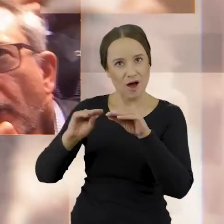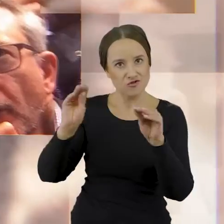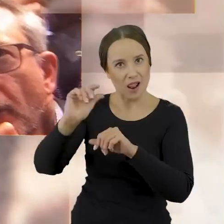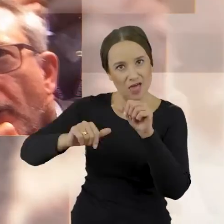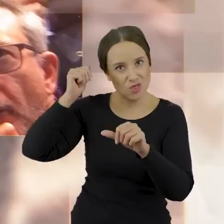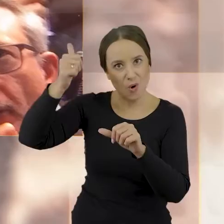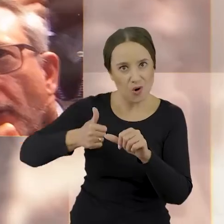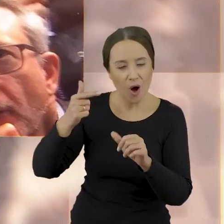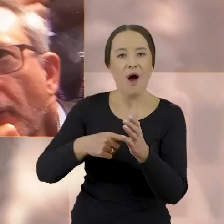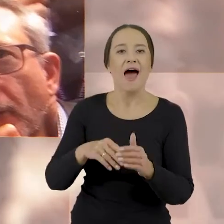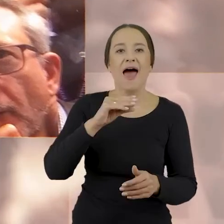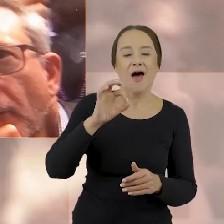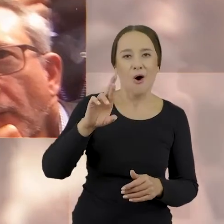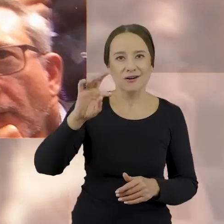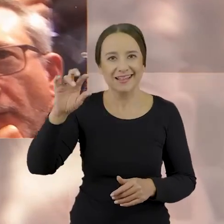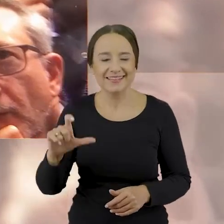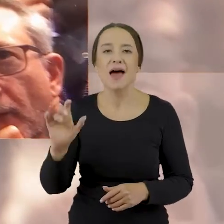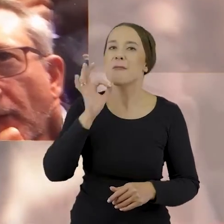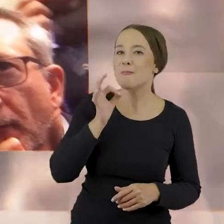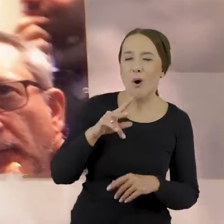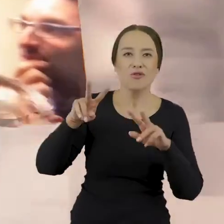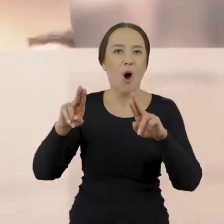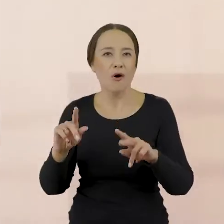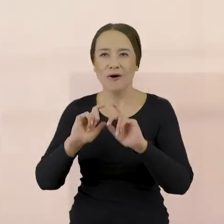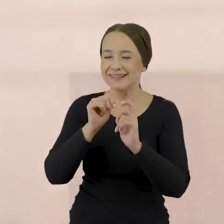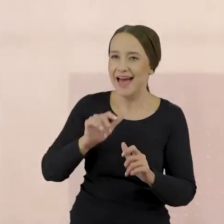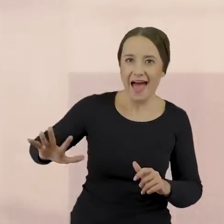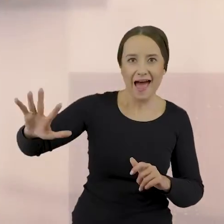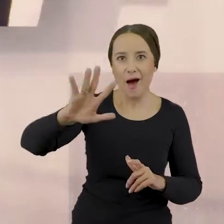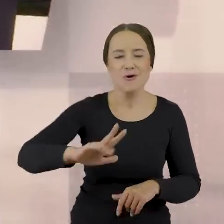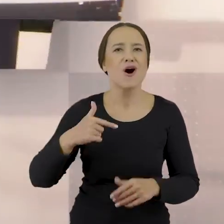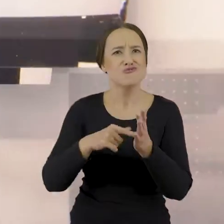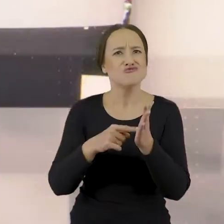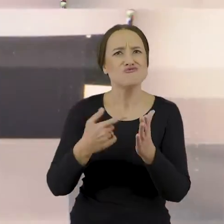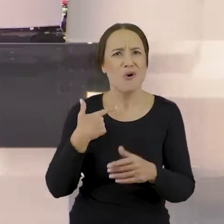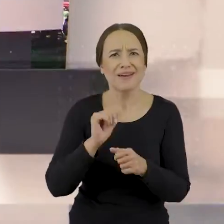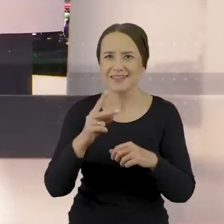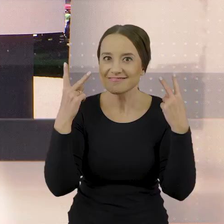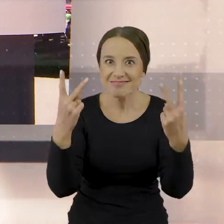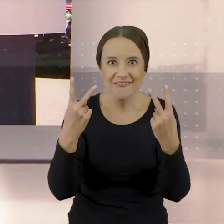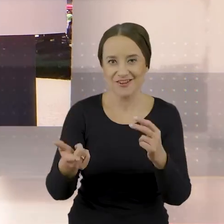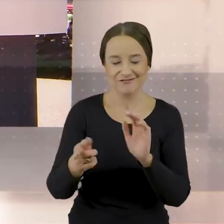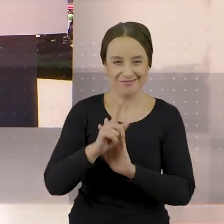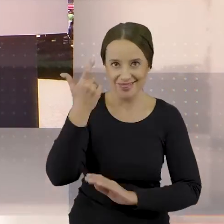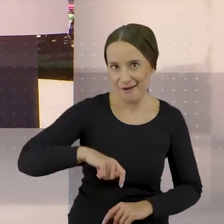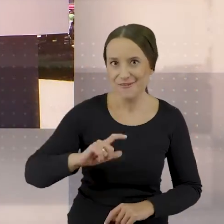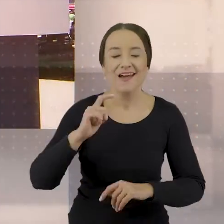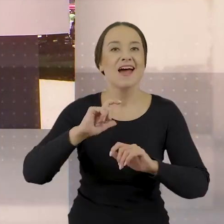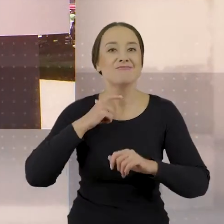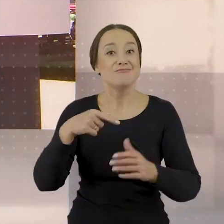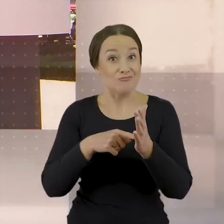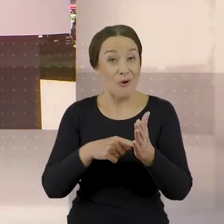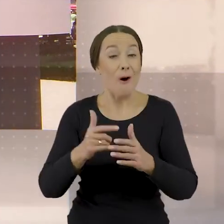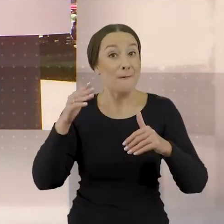takim szkoleniu rocznym właśnie WC dla młodych onkologów w Europie to są te rzeczy które są dla mnie najważniejszą taką rzeczą